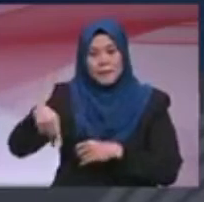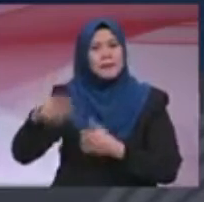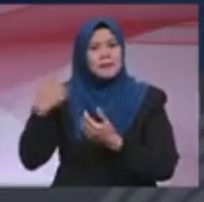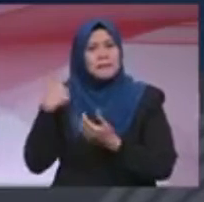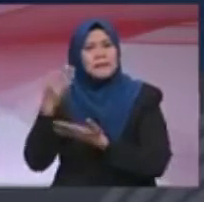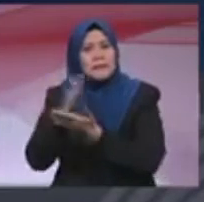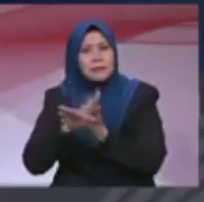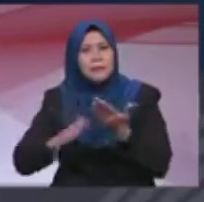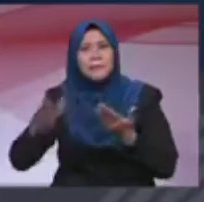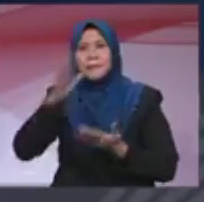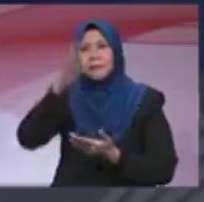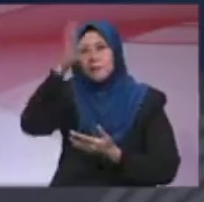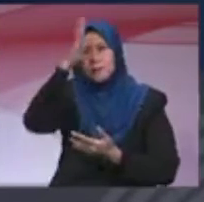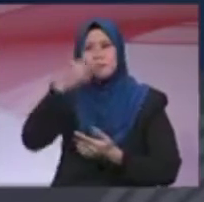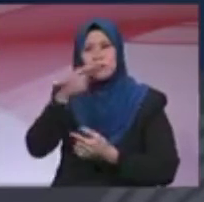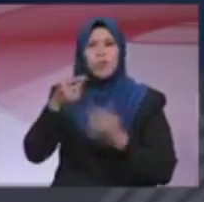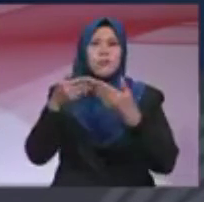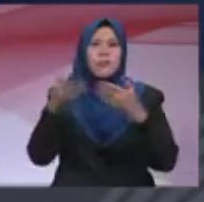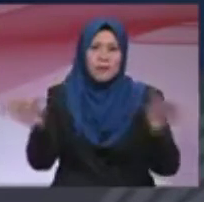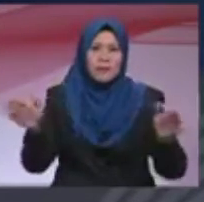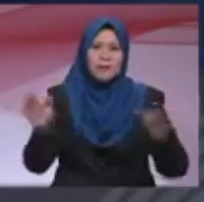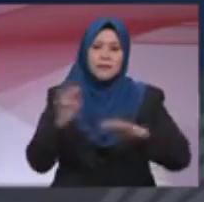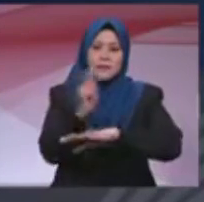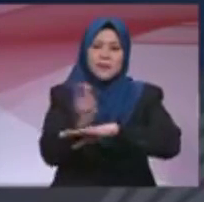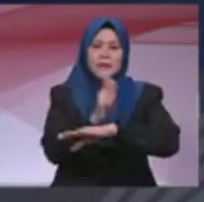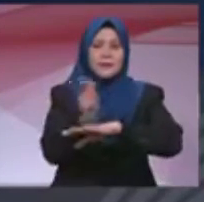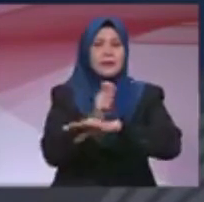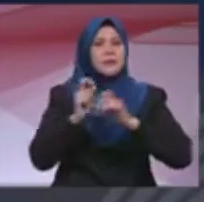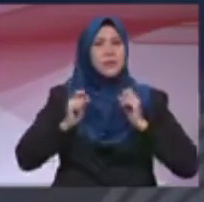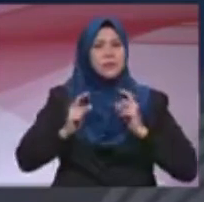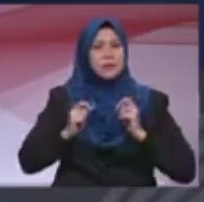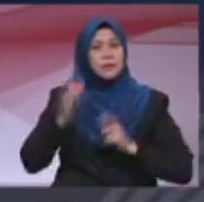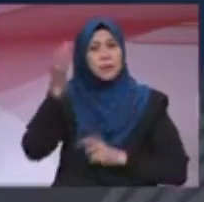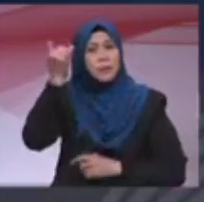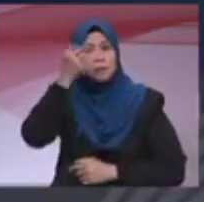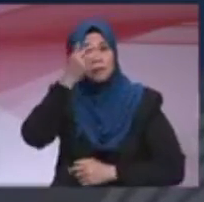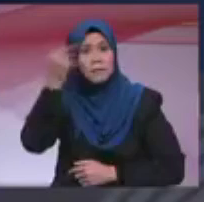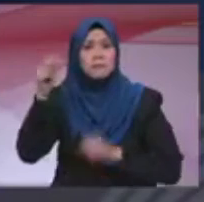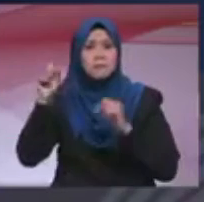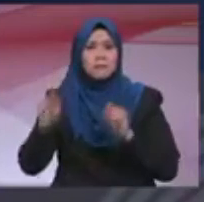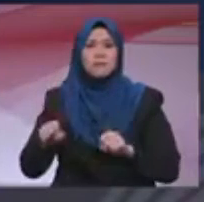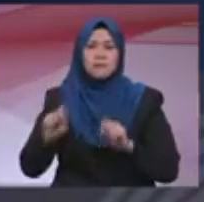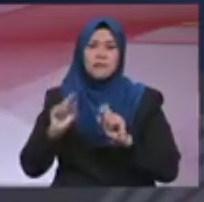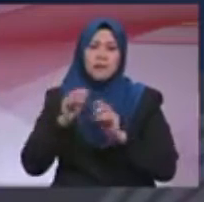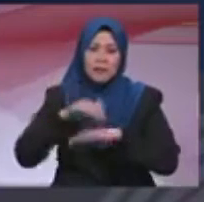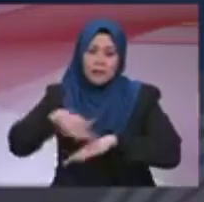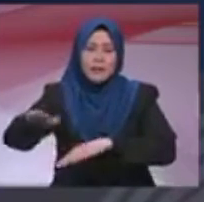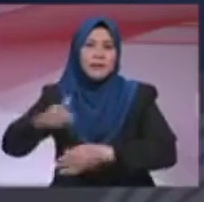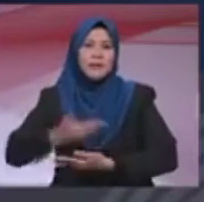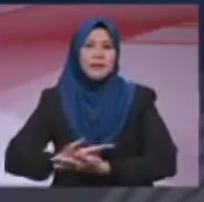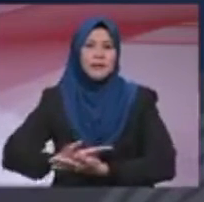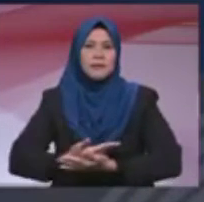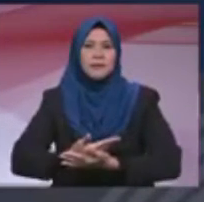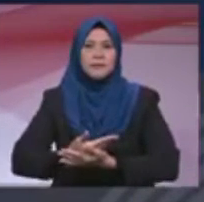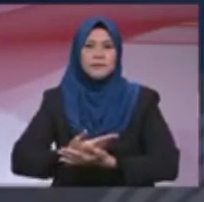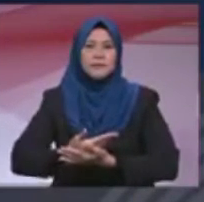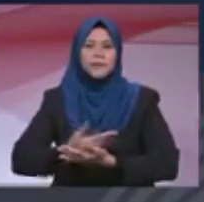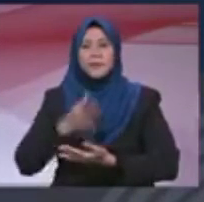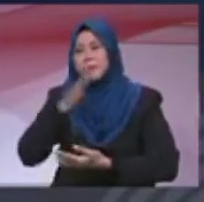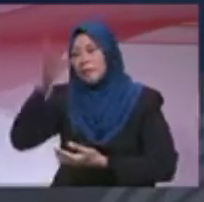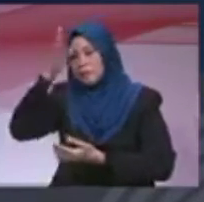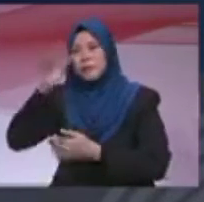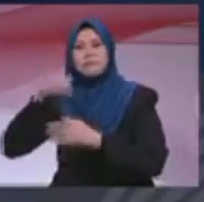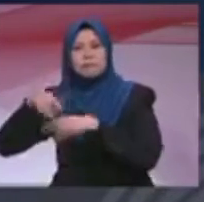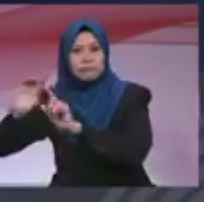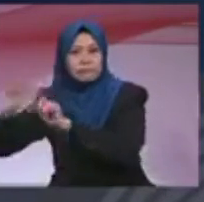yang memohon supaya diteruskan tadika ini bagi membolehkan mereka yang perlu bekerja dapat menghantar anak-anak mereka ke